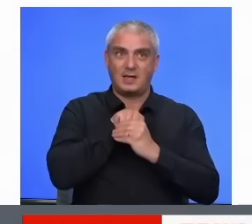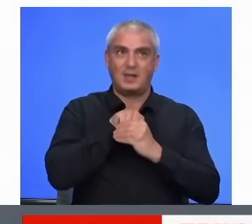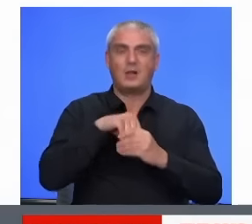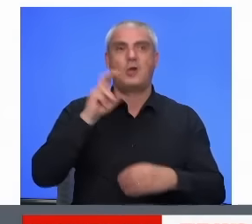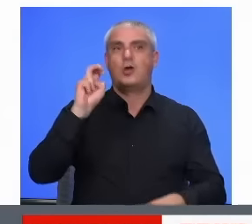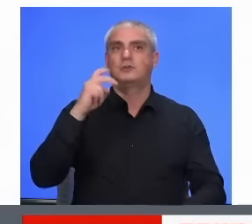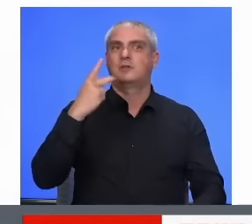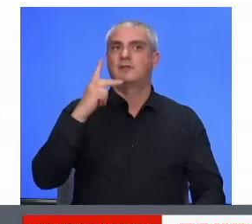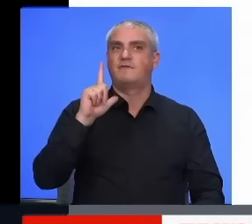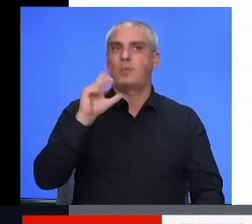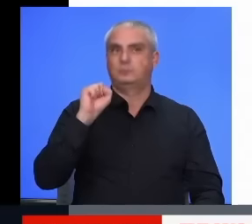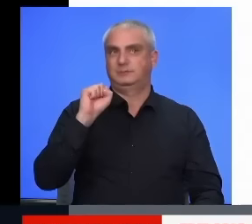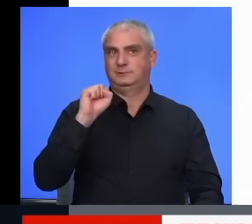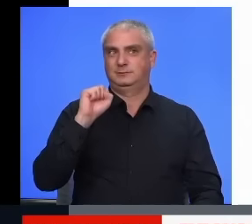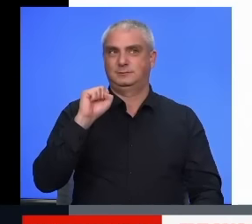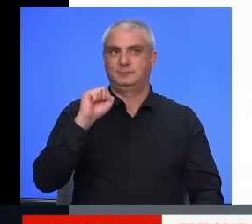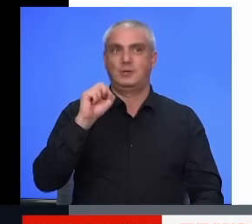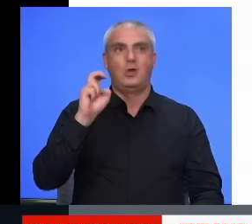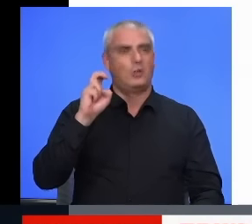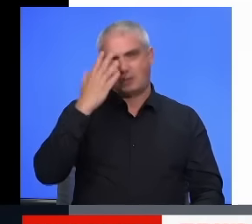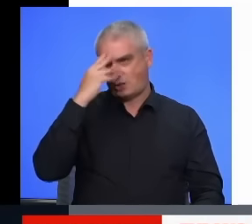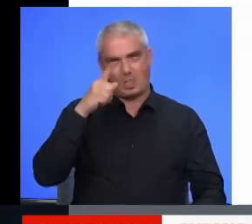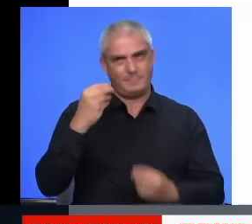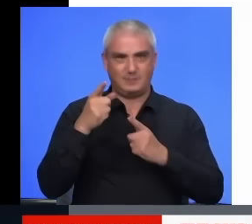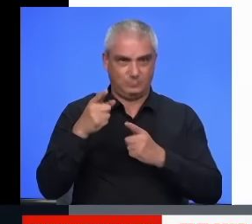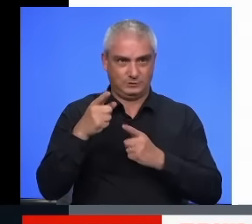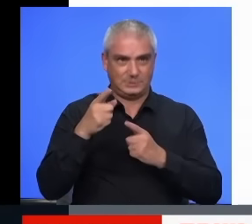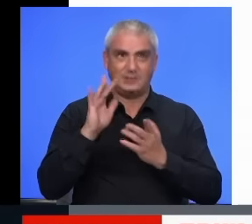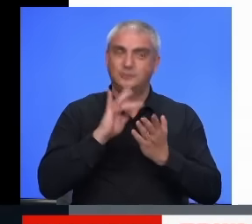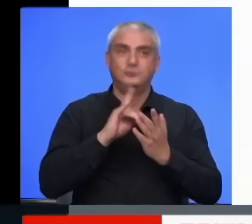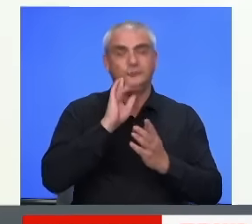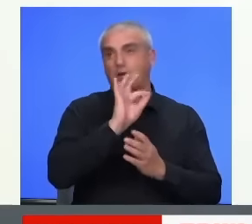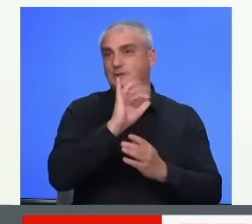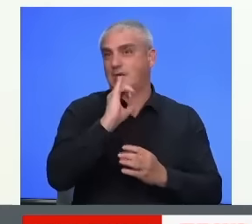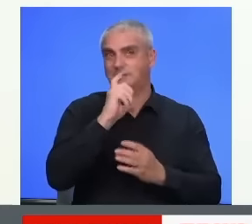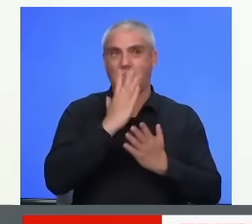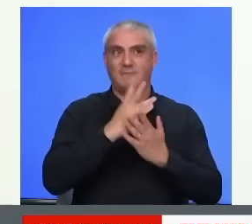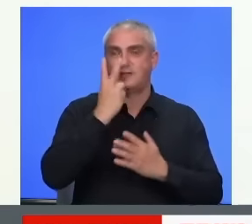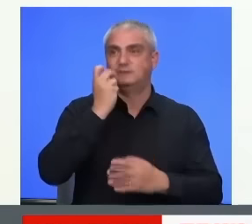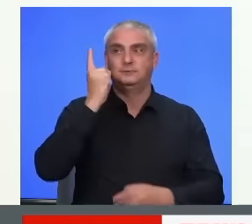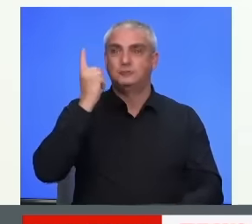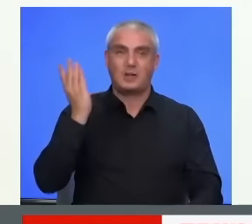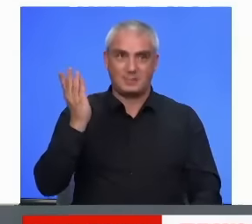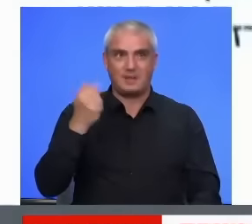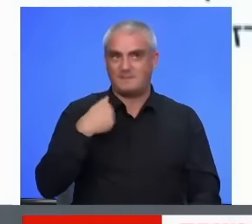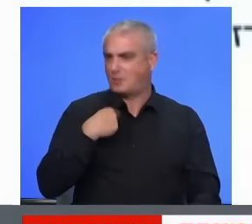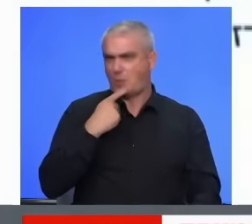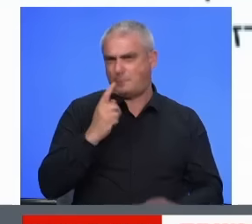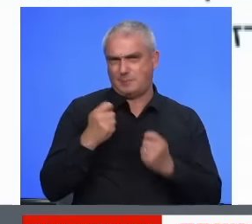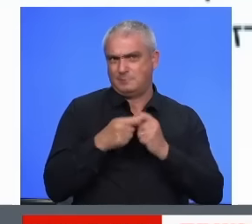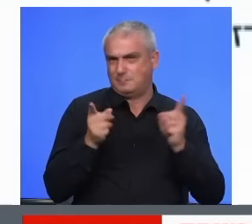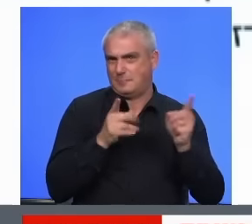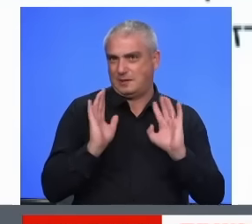שנקרא עודד פלוס. עודד לא מכיר את המוצר, שקיים לטענת ה-ICL כבר 20 שנה, ואנחנו לא טוענים למשהו